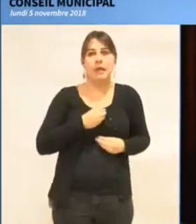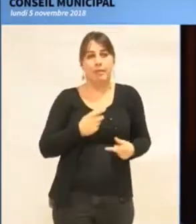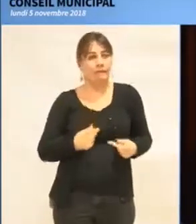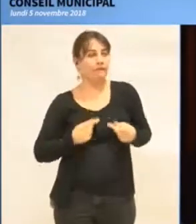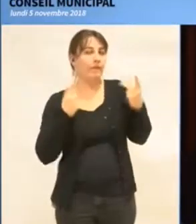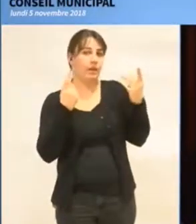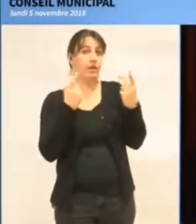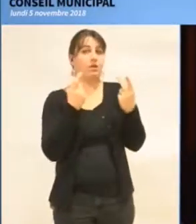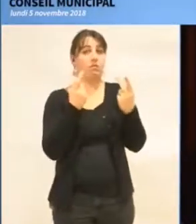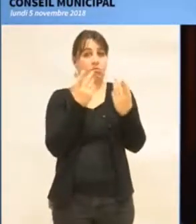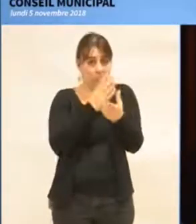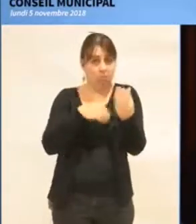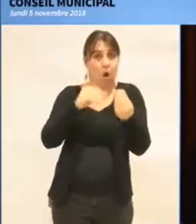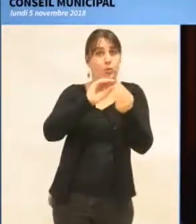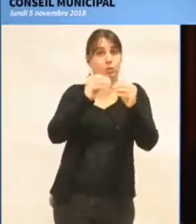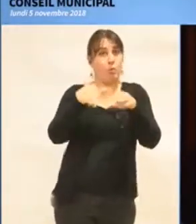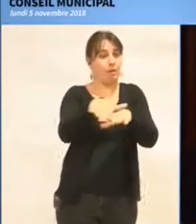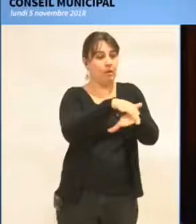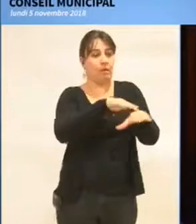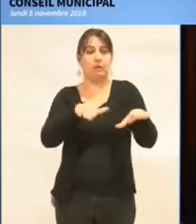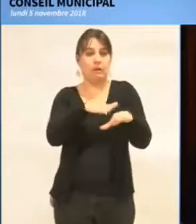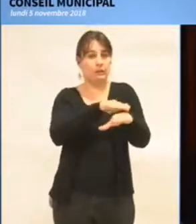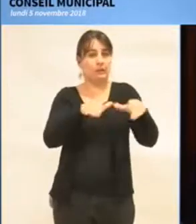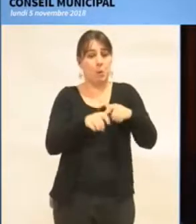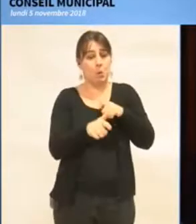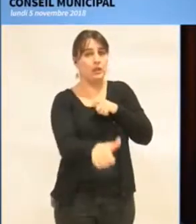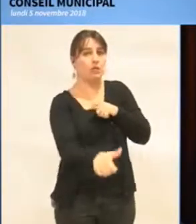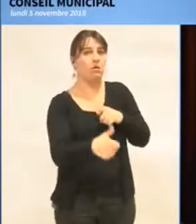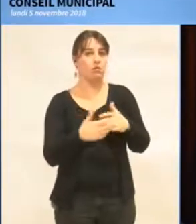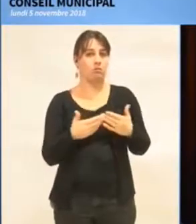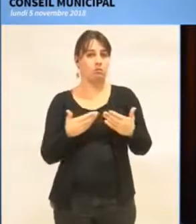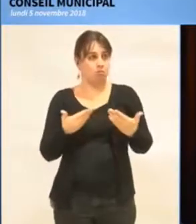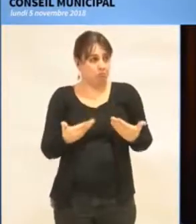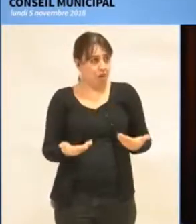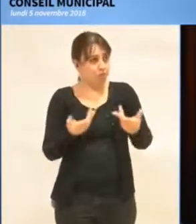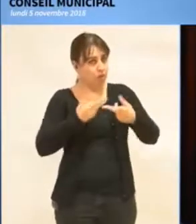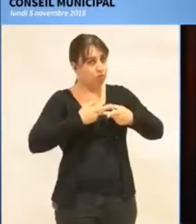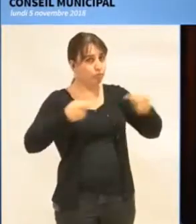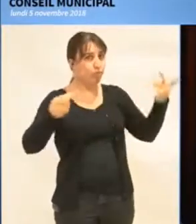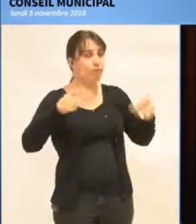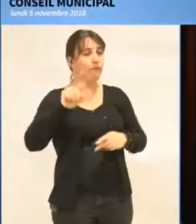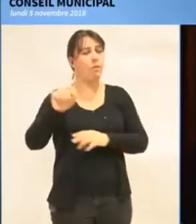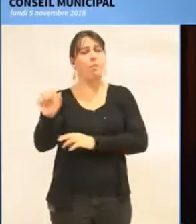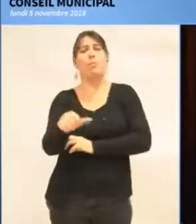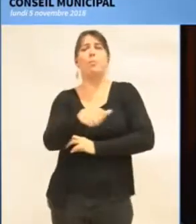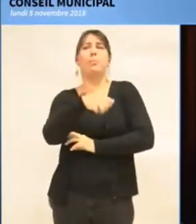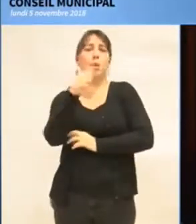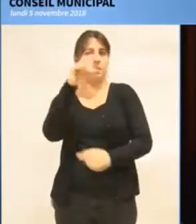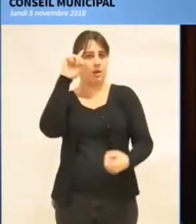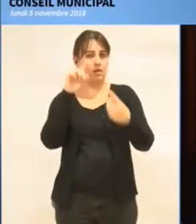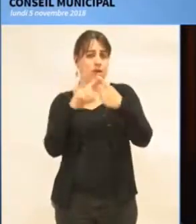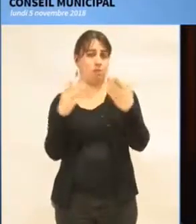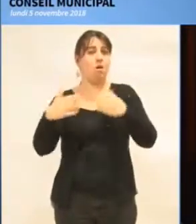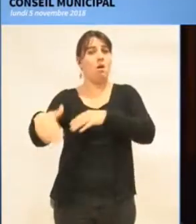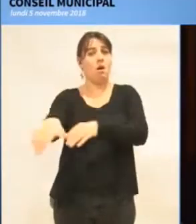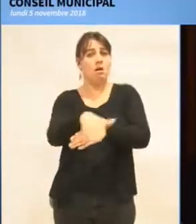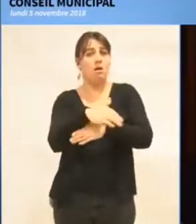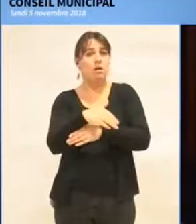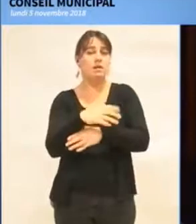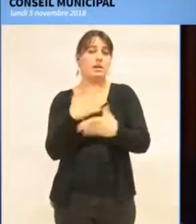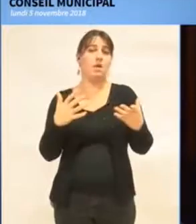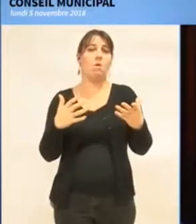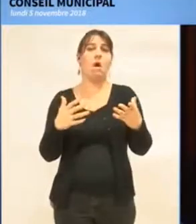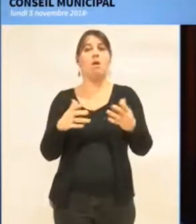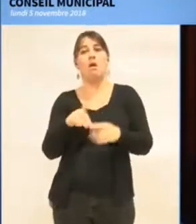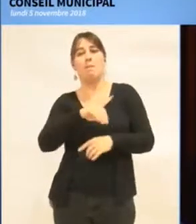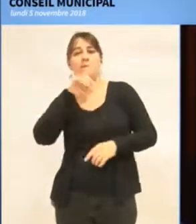problèmes collatéraux que cela pose. Il faut le dire ici, avant toute chose, la prostitution est une exploitation qui doit